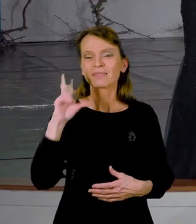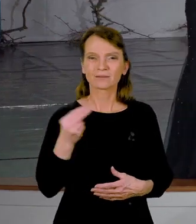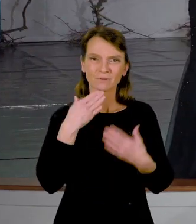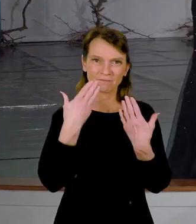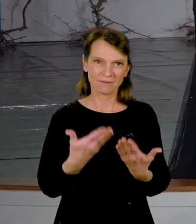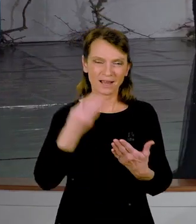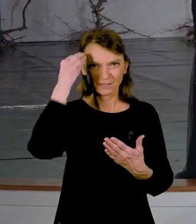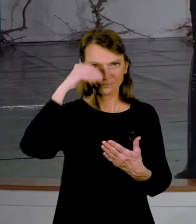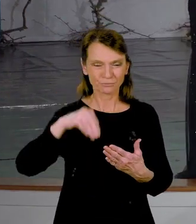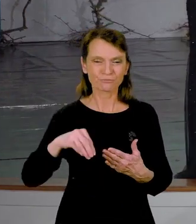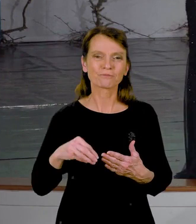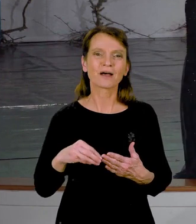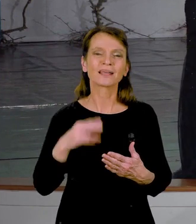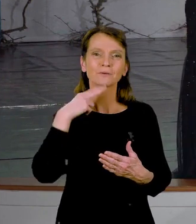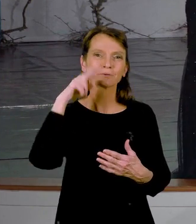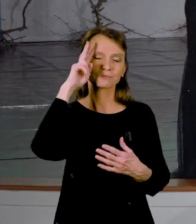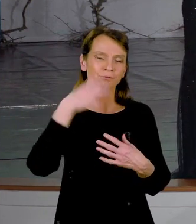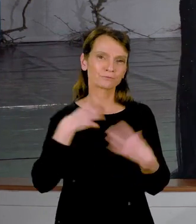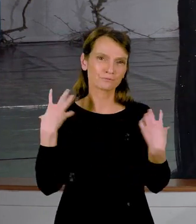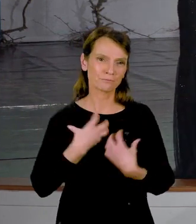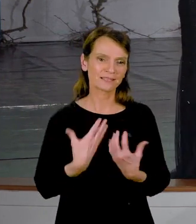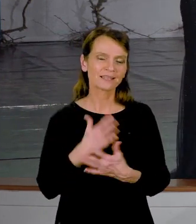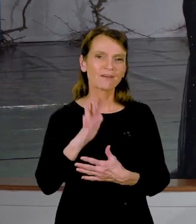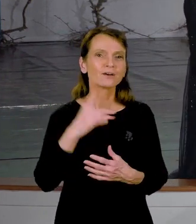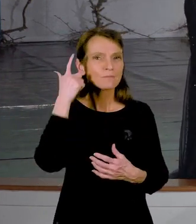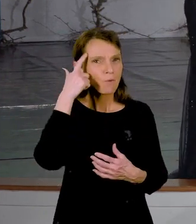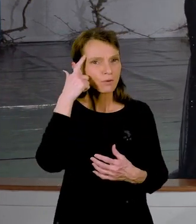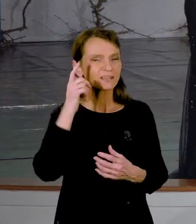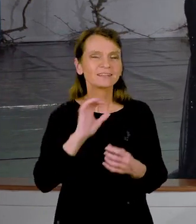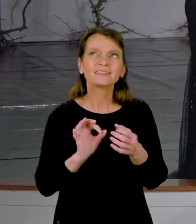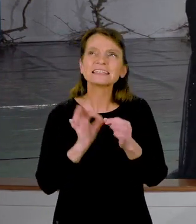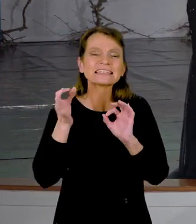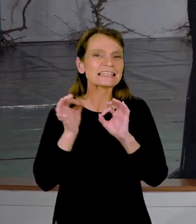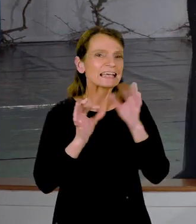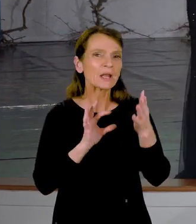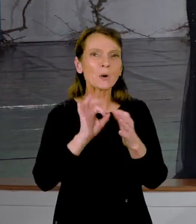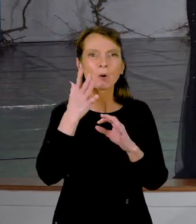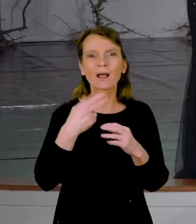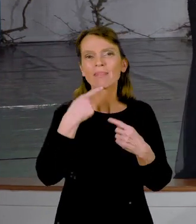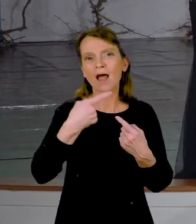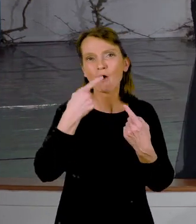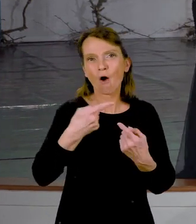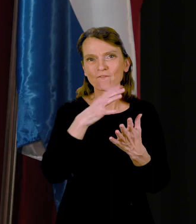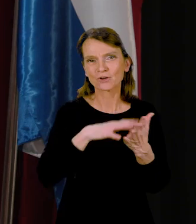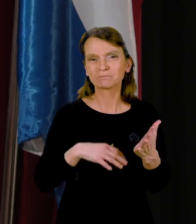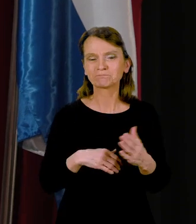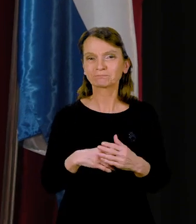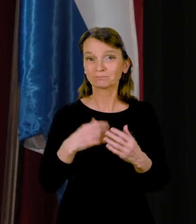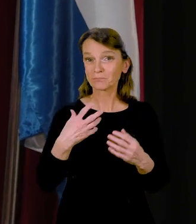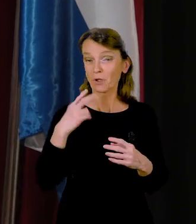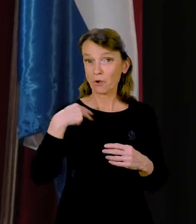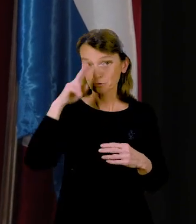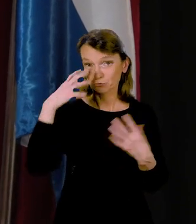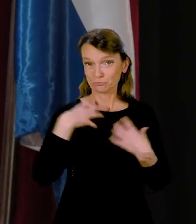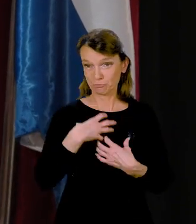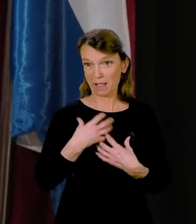Najlepša hvala, spoštovani gospod župan, za vaš moder in iskriv nagovor. Ja, gospod župan je letos, ko